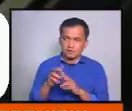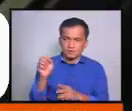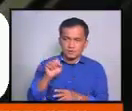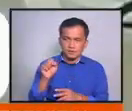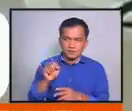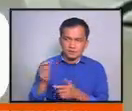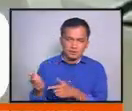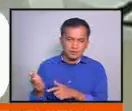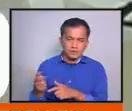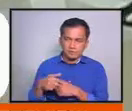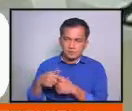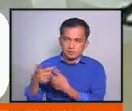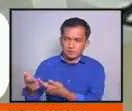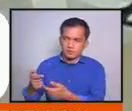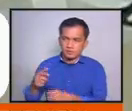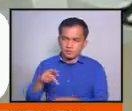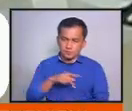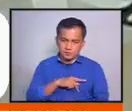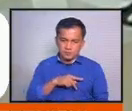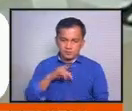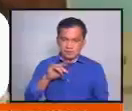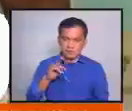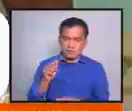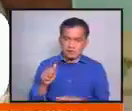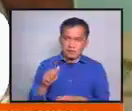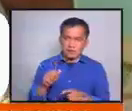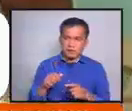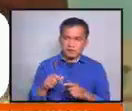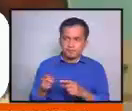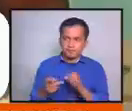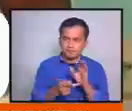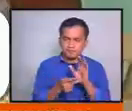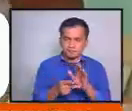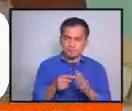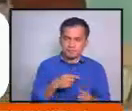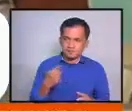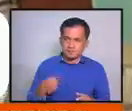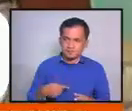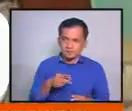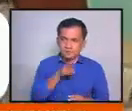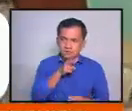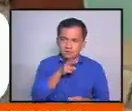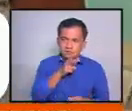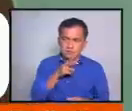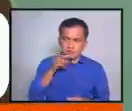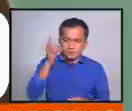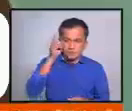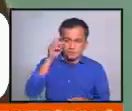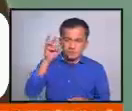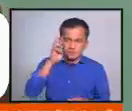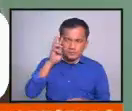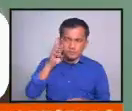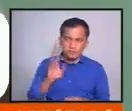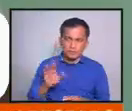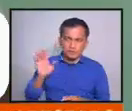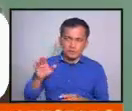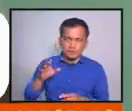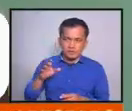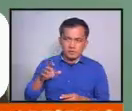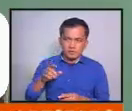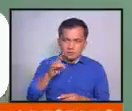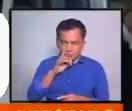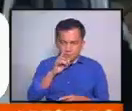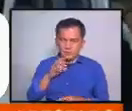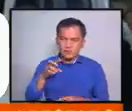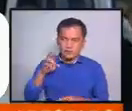halaga ng shabu ang na-turnover ng mga pulis sa PIDEA. Prinisinta rin ang Chinese na suspect na si Ding Wen-kun at kanyang boy na